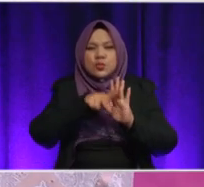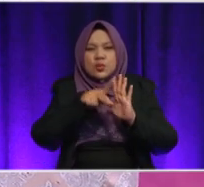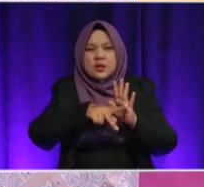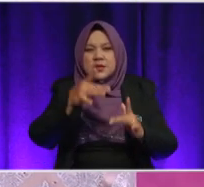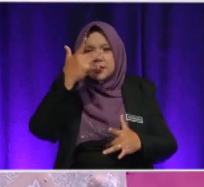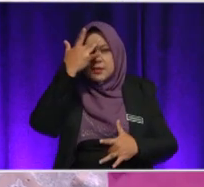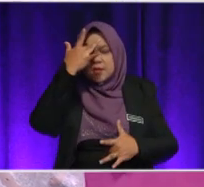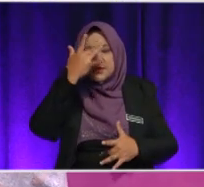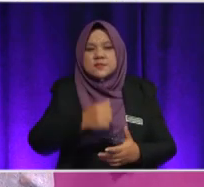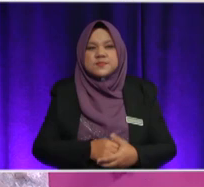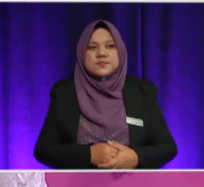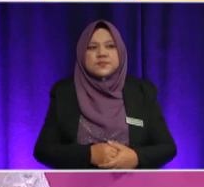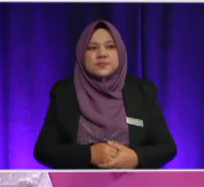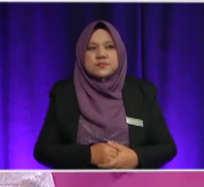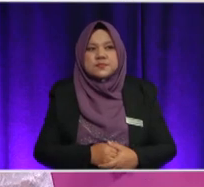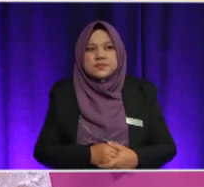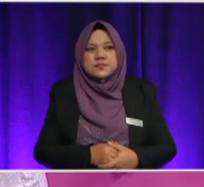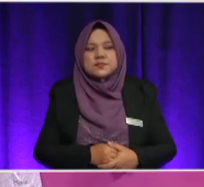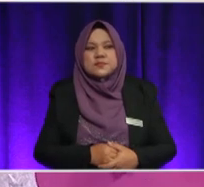obatnya adalah energi